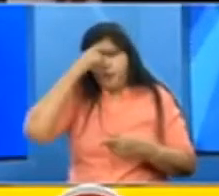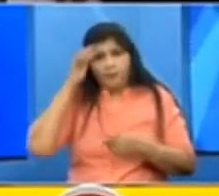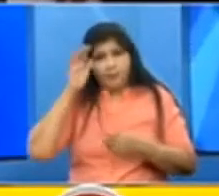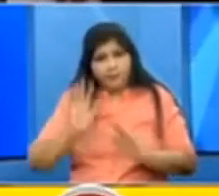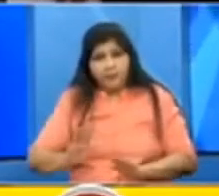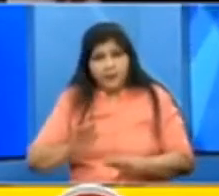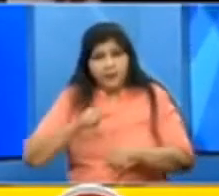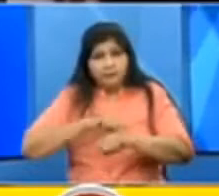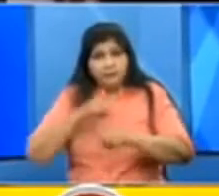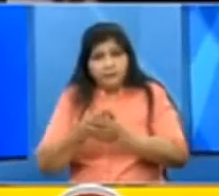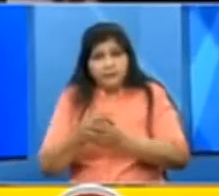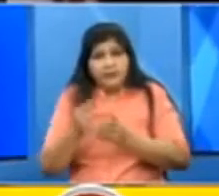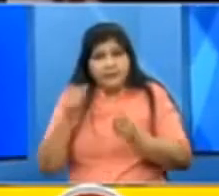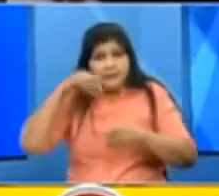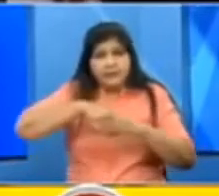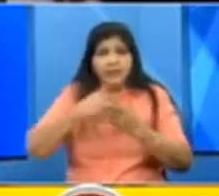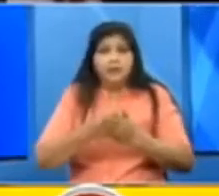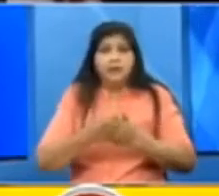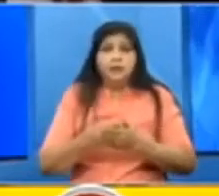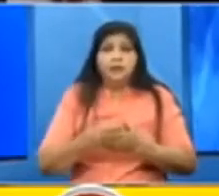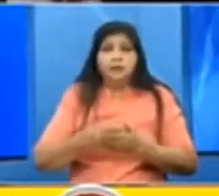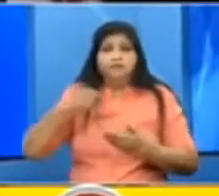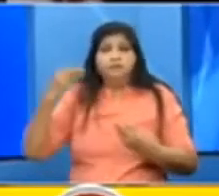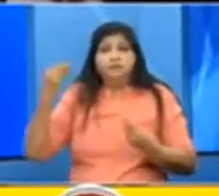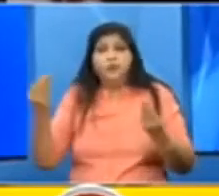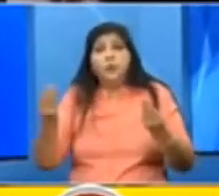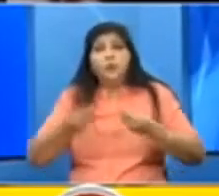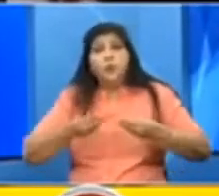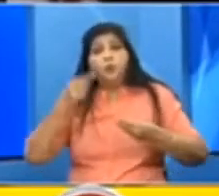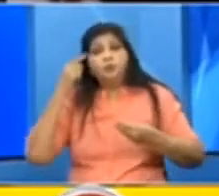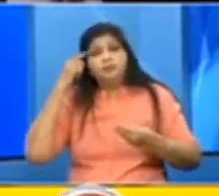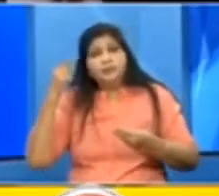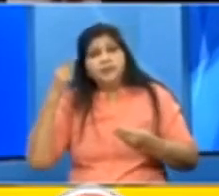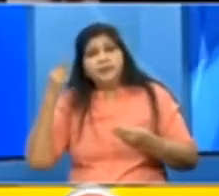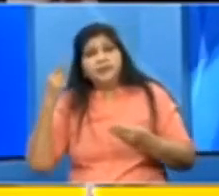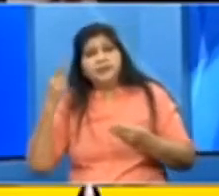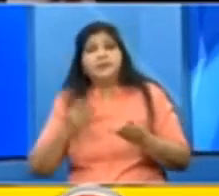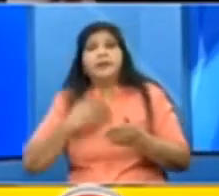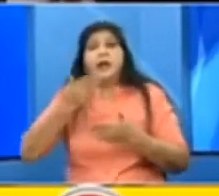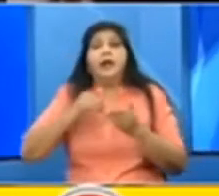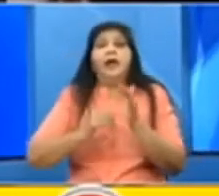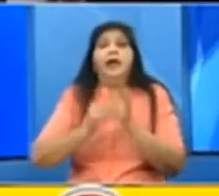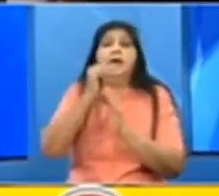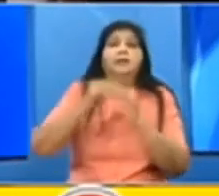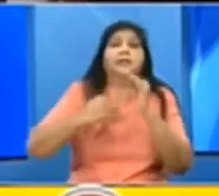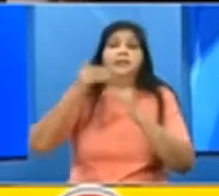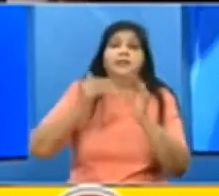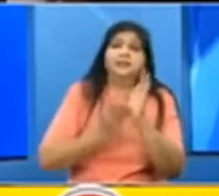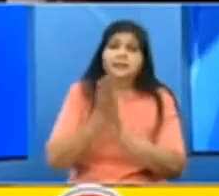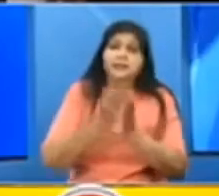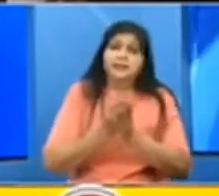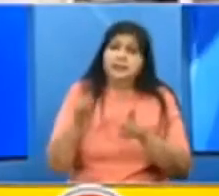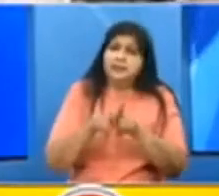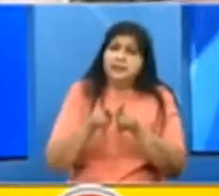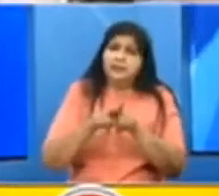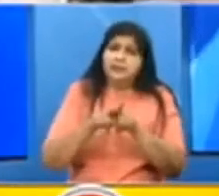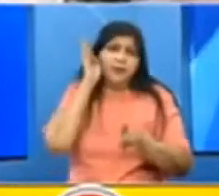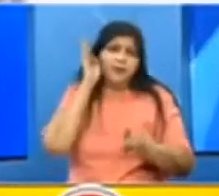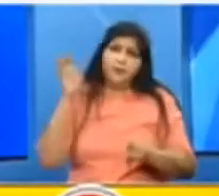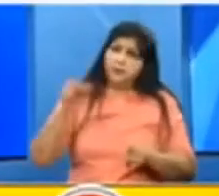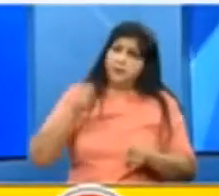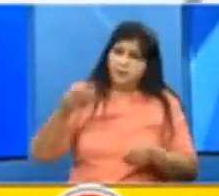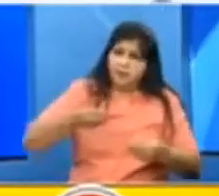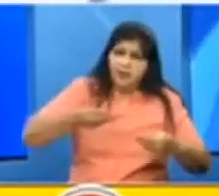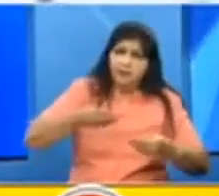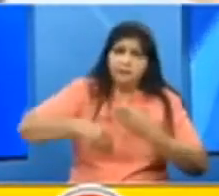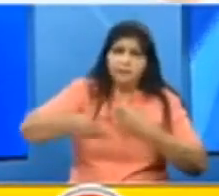भी नए-नए सपने संजोते हुए आगे बढ़ रहे हैं। कुछ ऐसा ही हमें अभी हाल ही